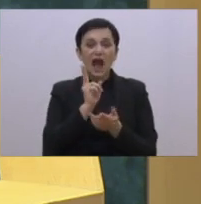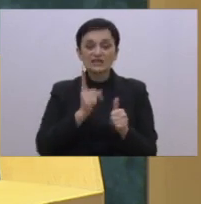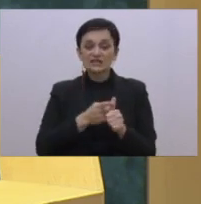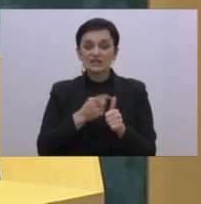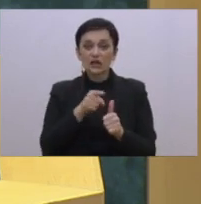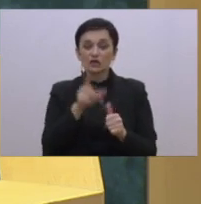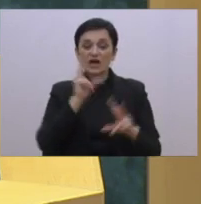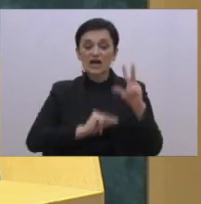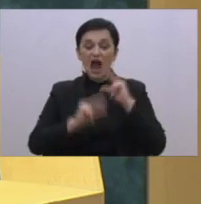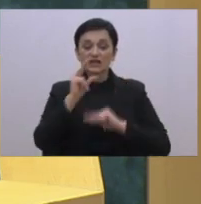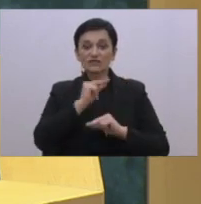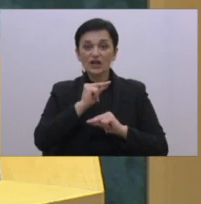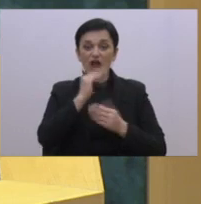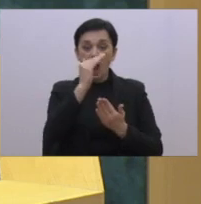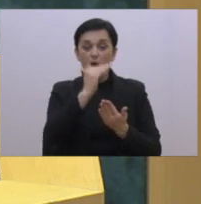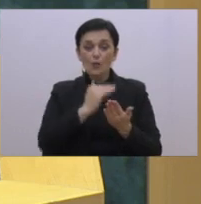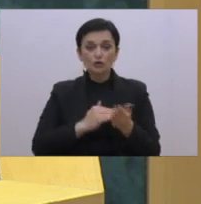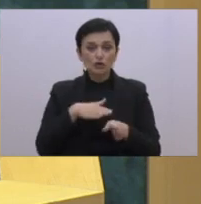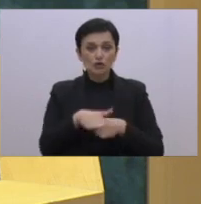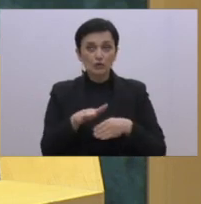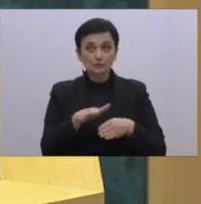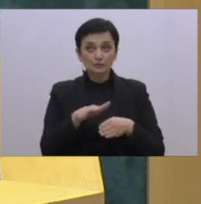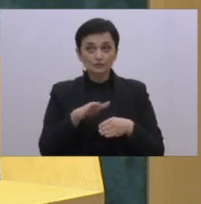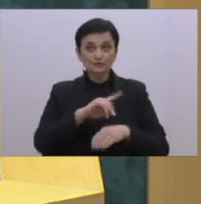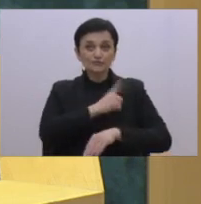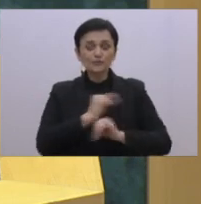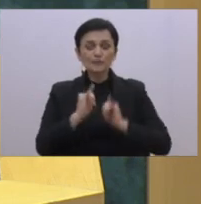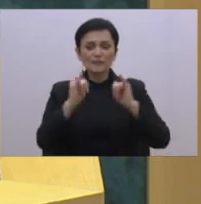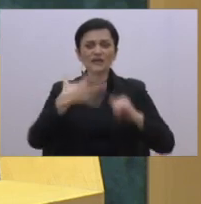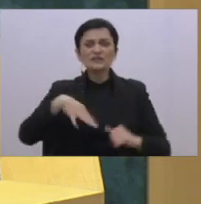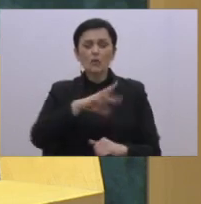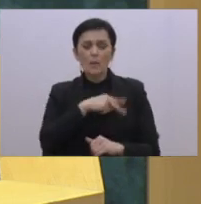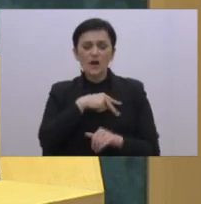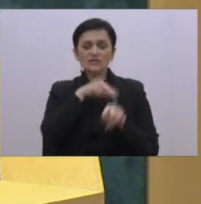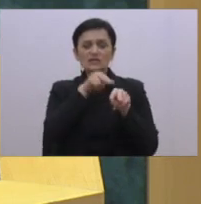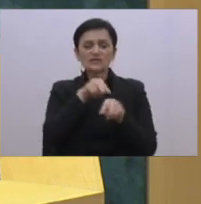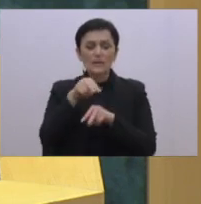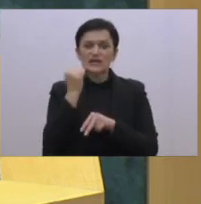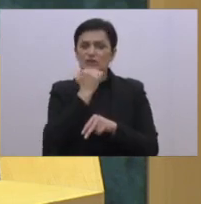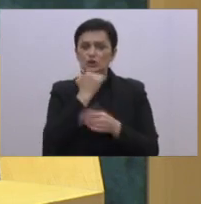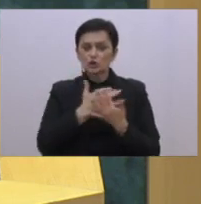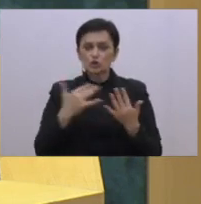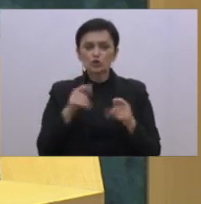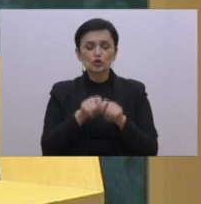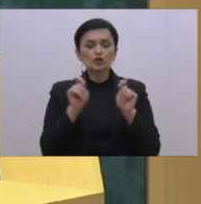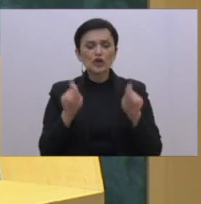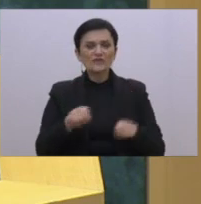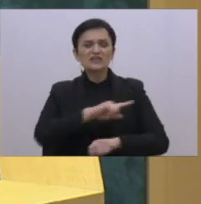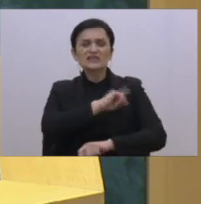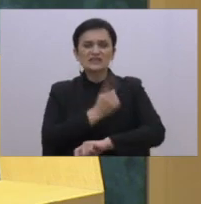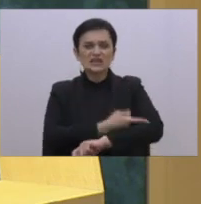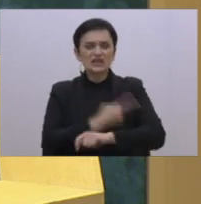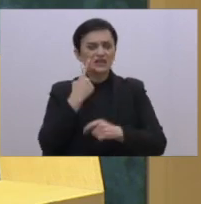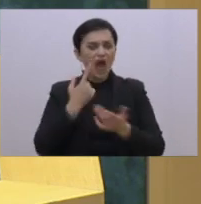სტატუსის გათვალისწინებული ამოცანების შესასრულებლად. გავაძლიერეთ საქართველოს პარლამენტის საზედაუხედულო ინსტრუმენტები. შევქმნით უფრო ძლიერი,